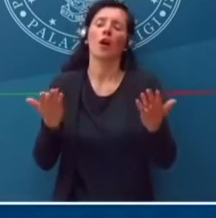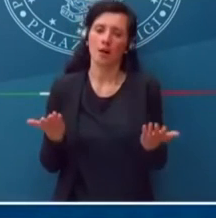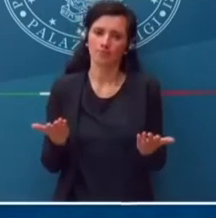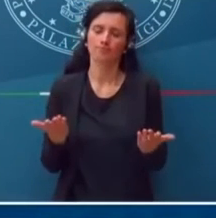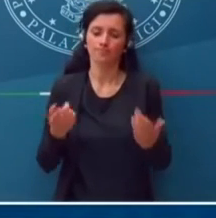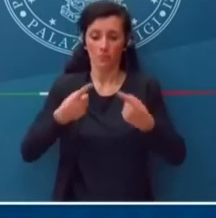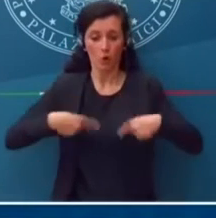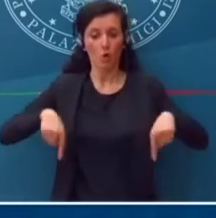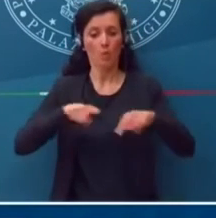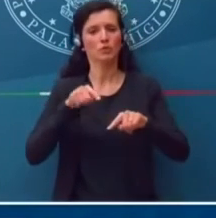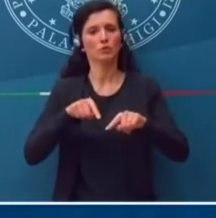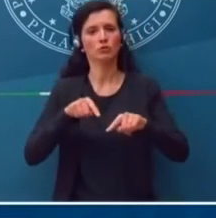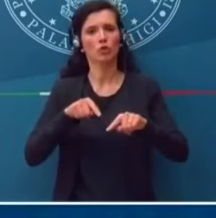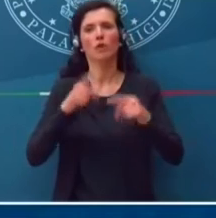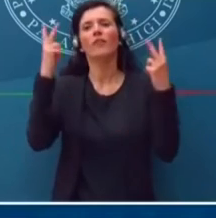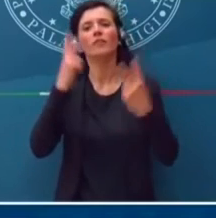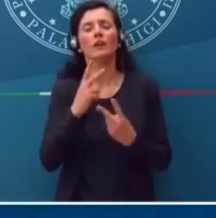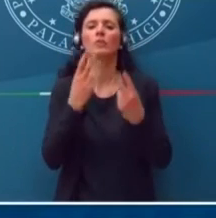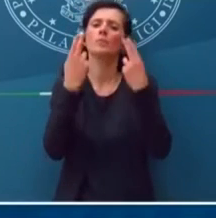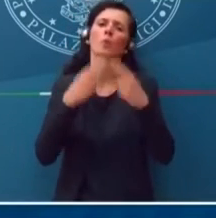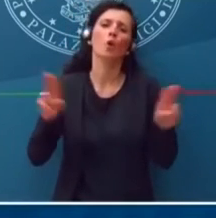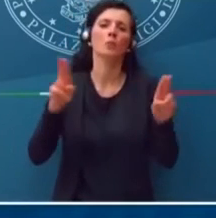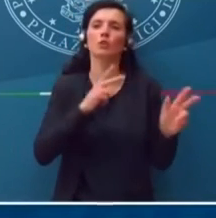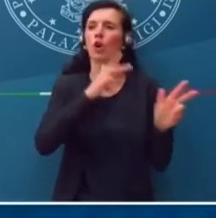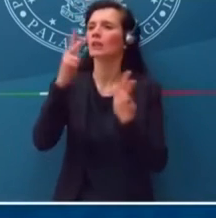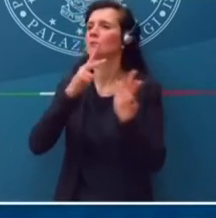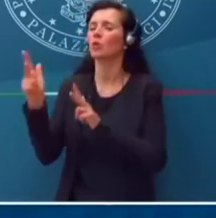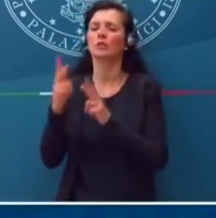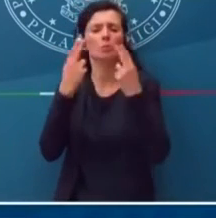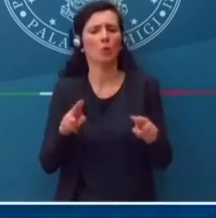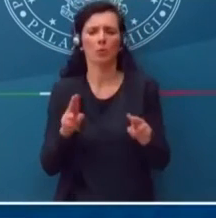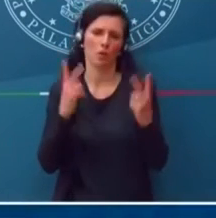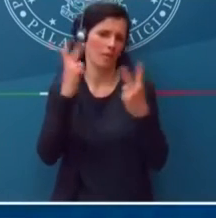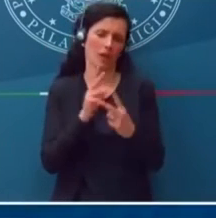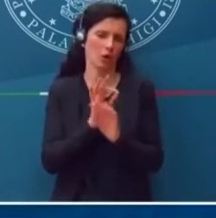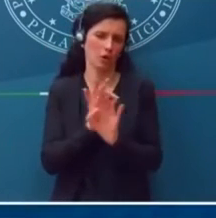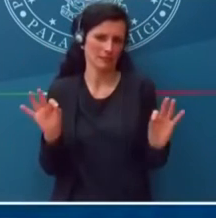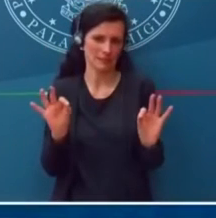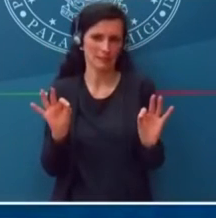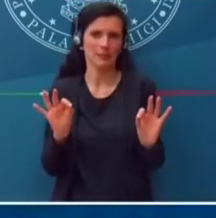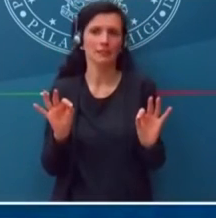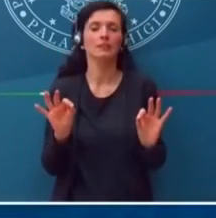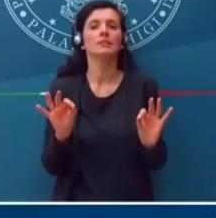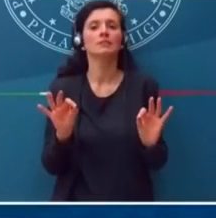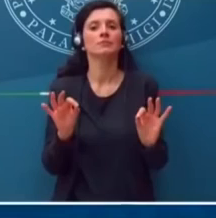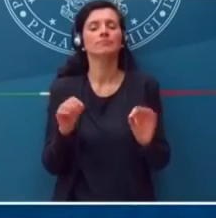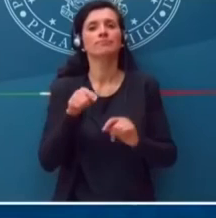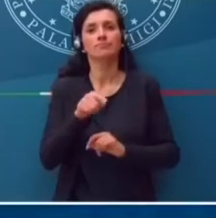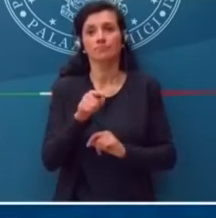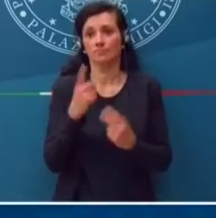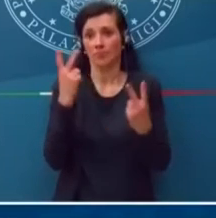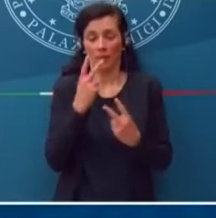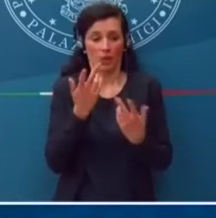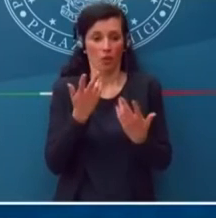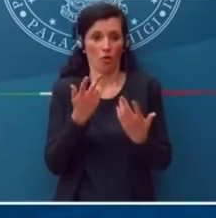la Commissione non ha proibito nessuna esportazione. Quindi non so, qui sono buone, interessanti parole, ma non so quanto